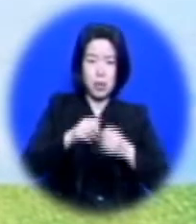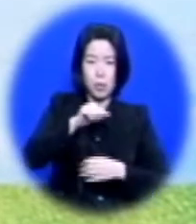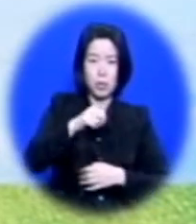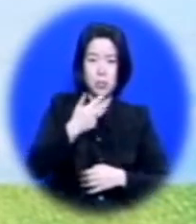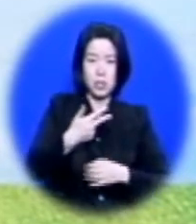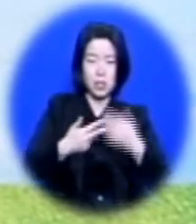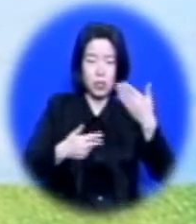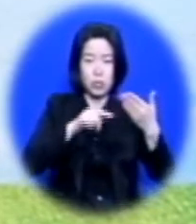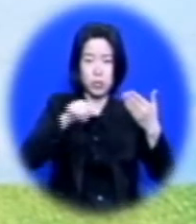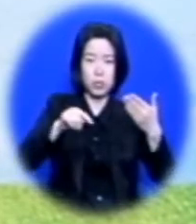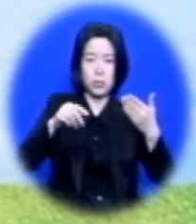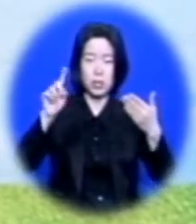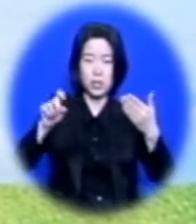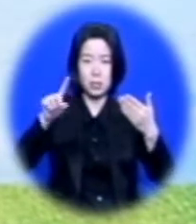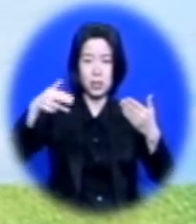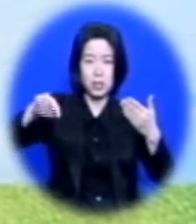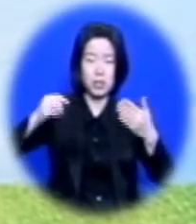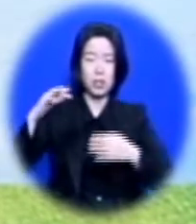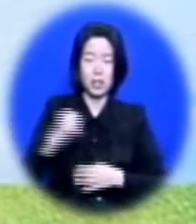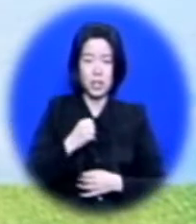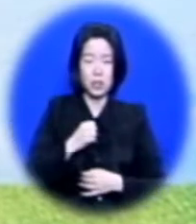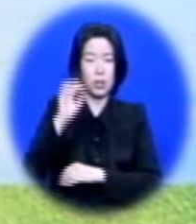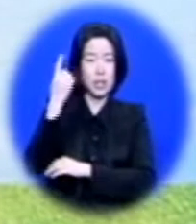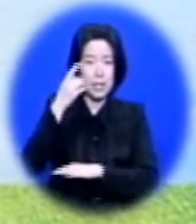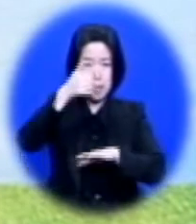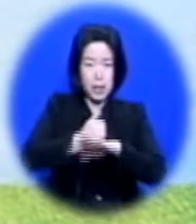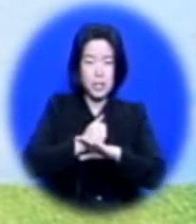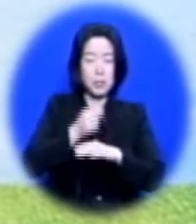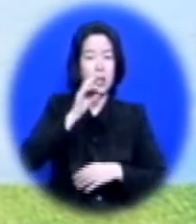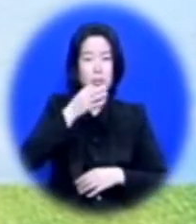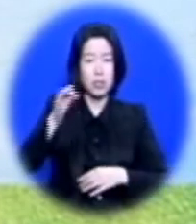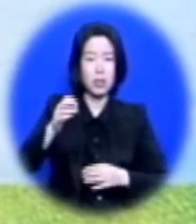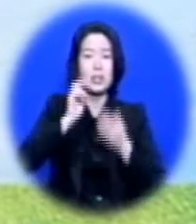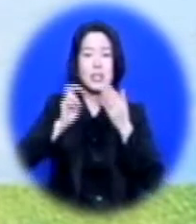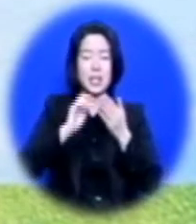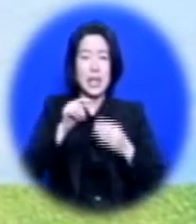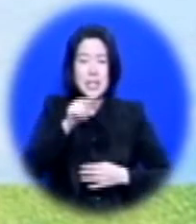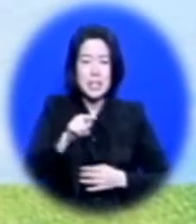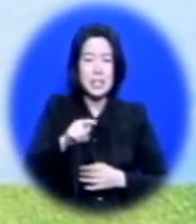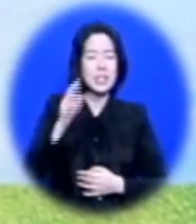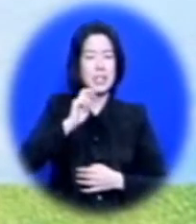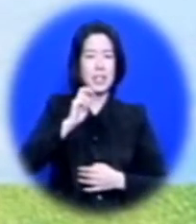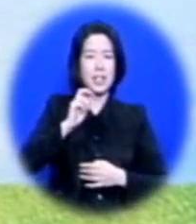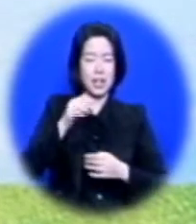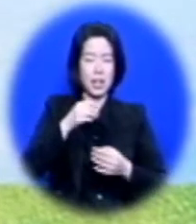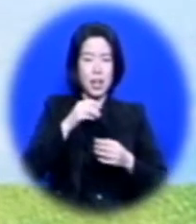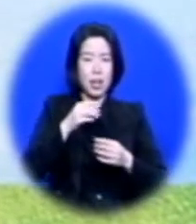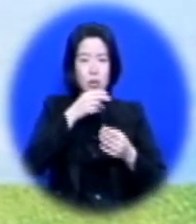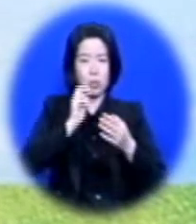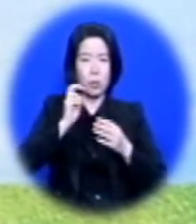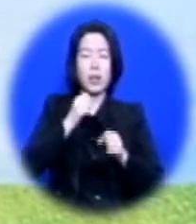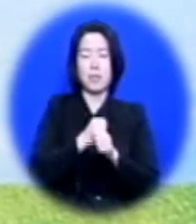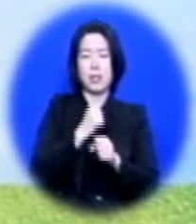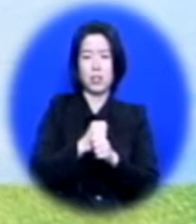구절 부터 11절 가지고 다윗이 마지막에 불렀던 찬양입니다 그 찬양으로 찬양 곡을 만들었어요